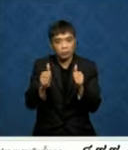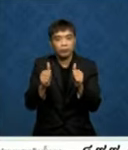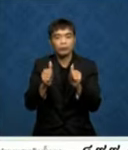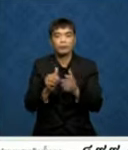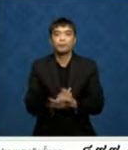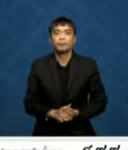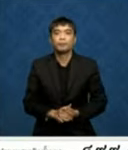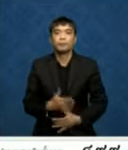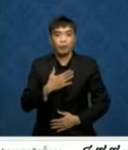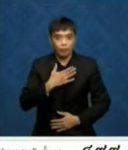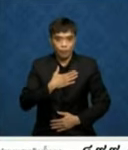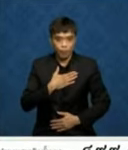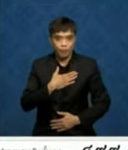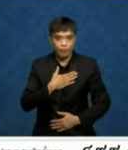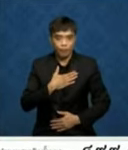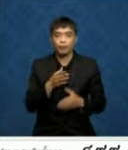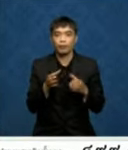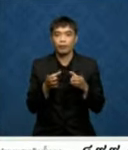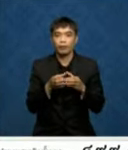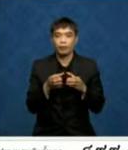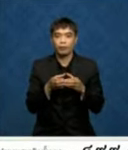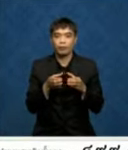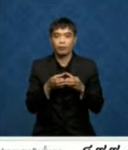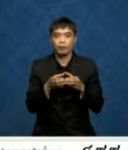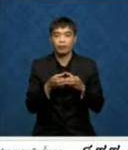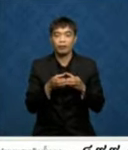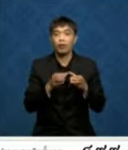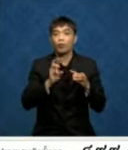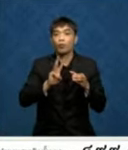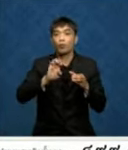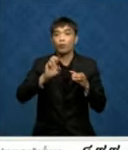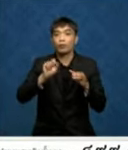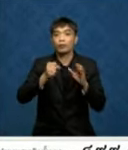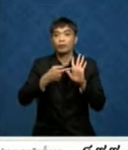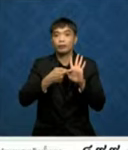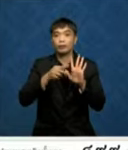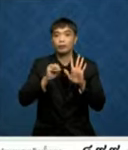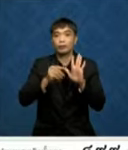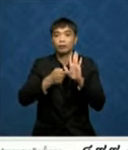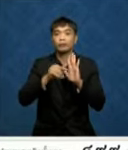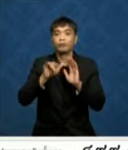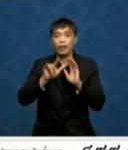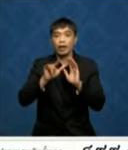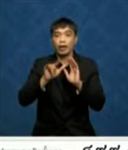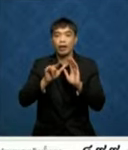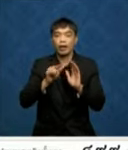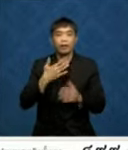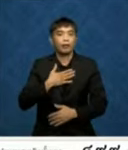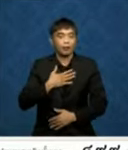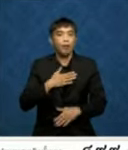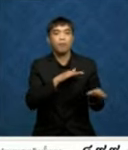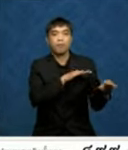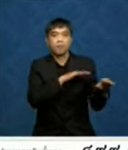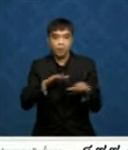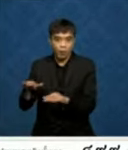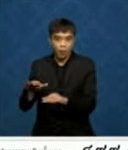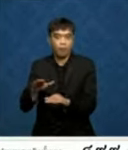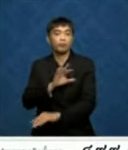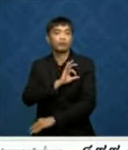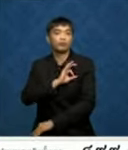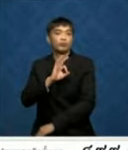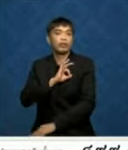และคณะกรรมาธิการวิสามัญยินดีและพร้อมที่จะชี้แจง ข้อซักถามของท่านสมาชิกผู้ทรงเกีย